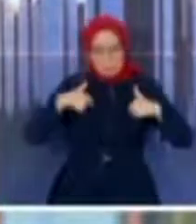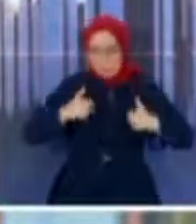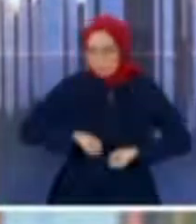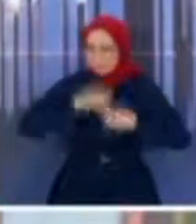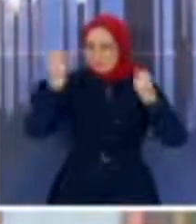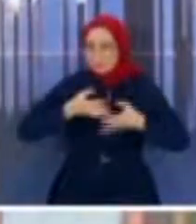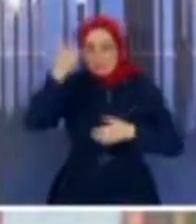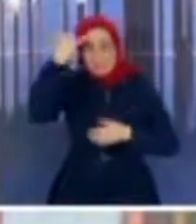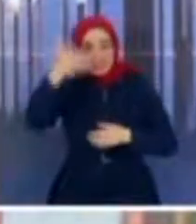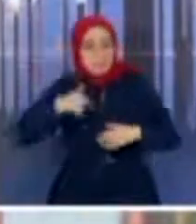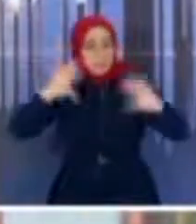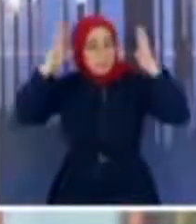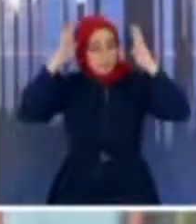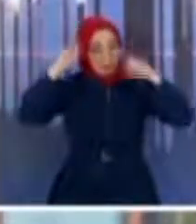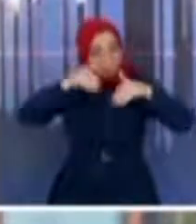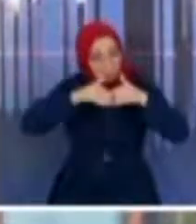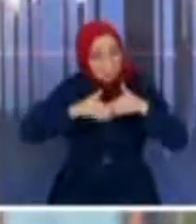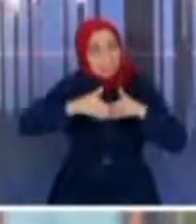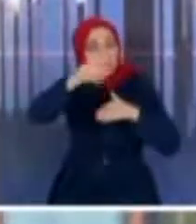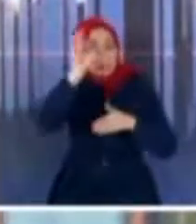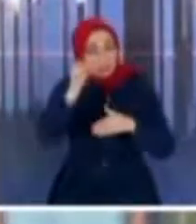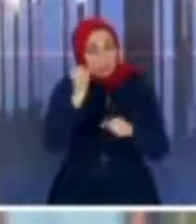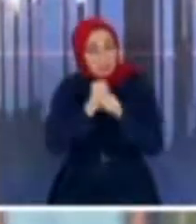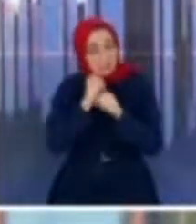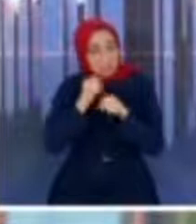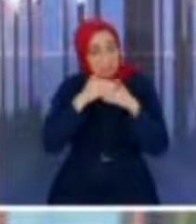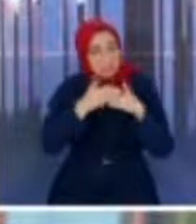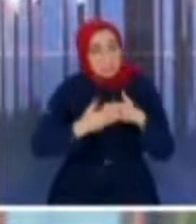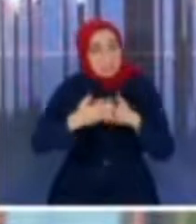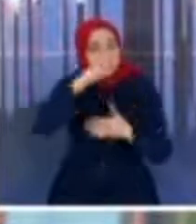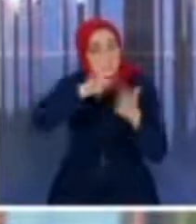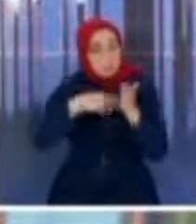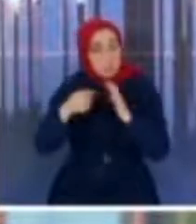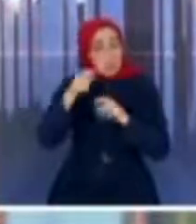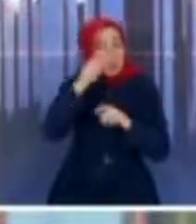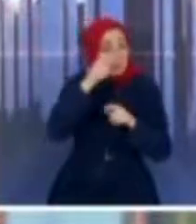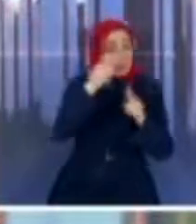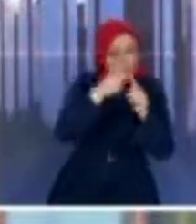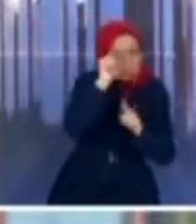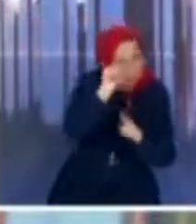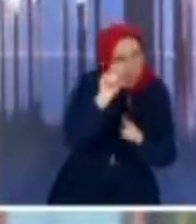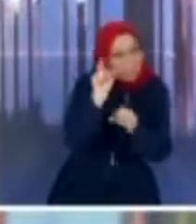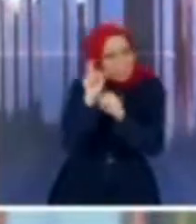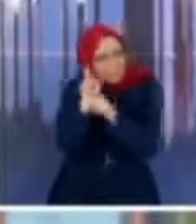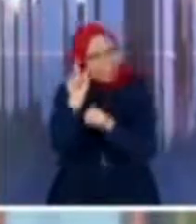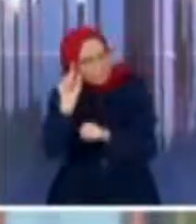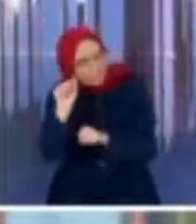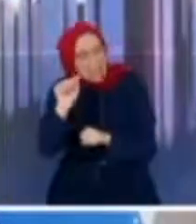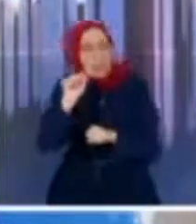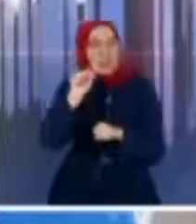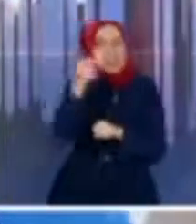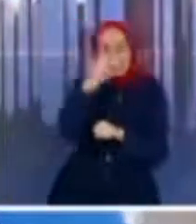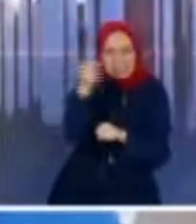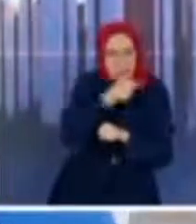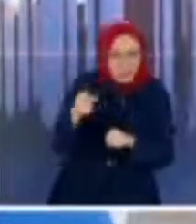طموح. انا نحب نقول لهم واصلوا في الخدمه نتاعكم راهو باش تسمعوا كلام باهي. وشكر زاد باش تسمعوا ياسر تنبير